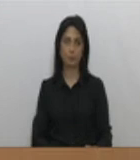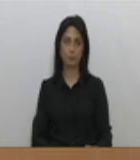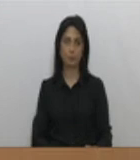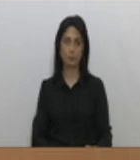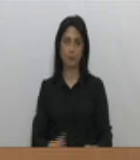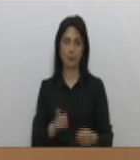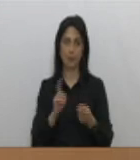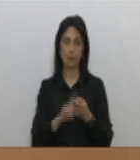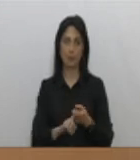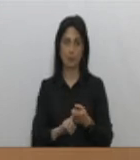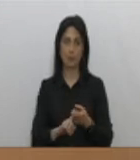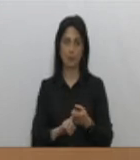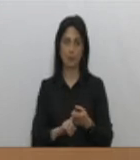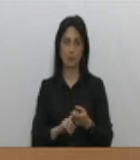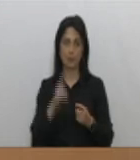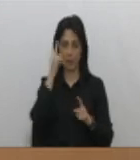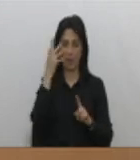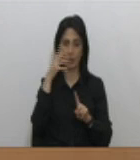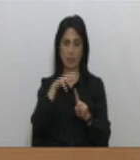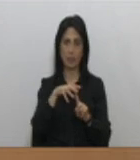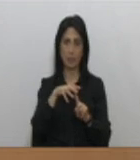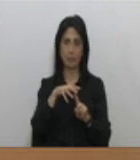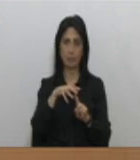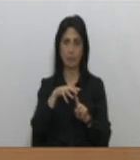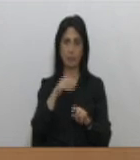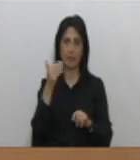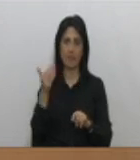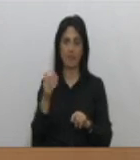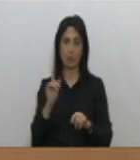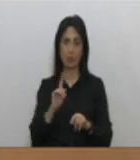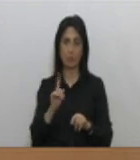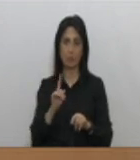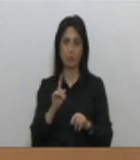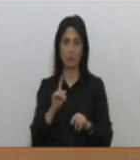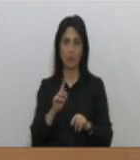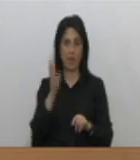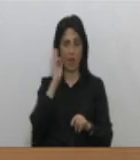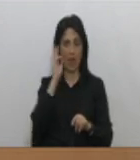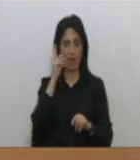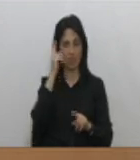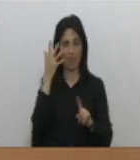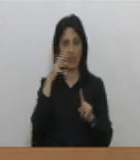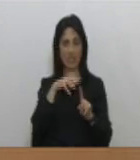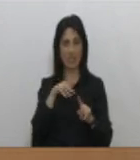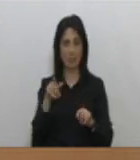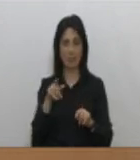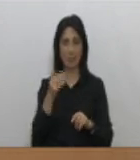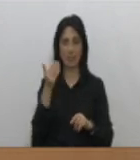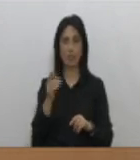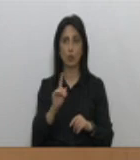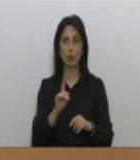რა შეხება თავდასხმებს? Თქვენ რო ელჩებს ესხმით თავს, თქვენ